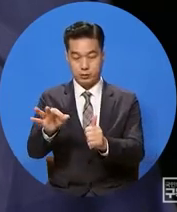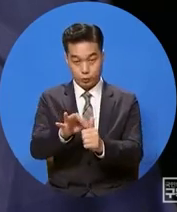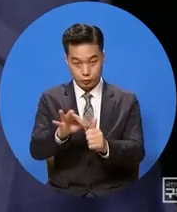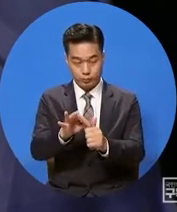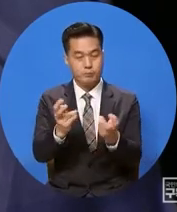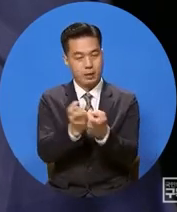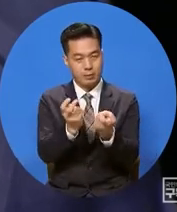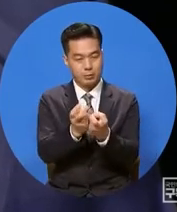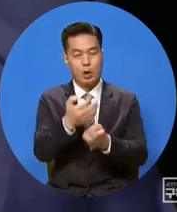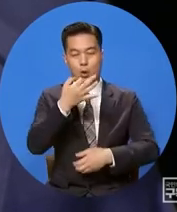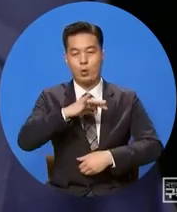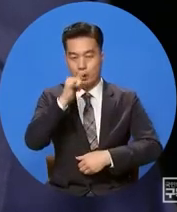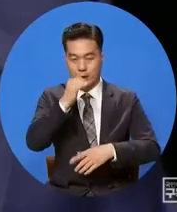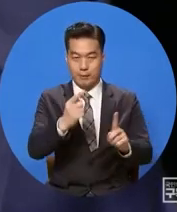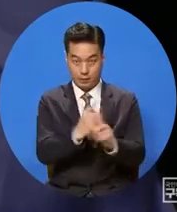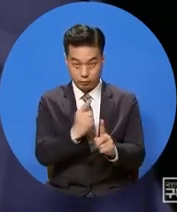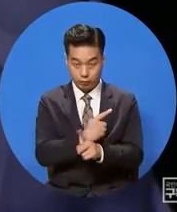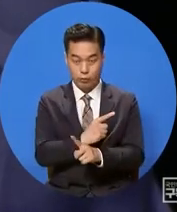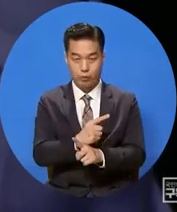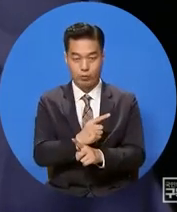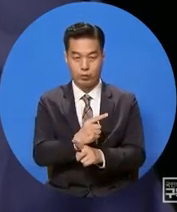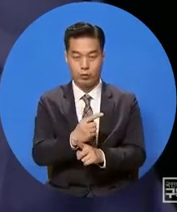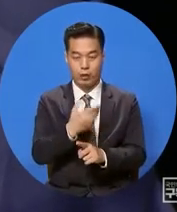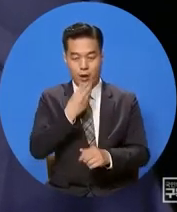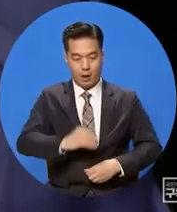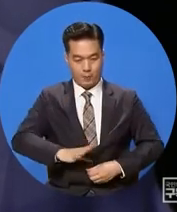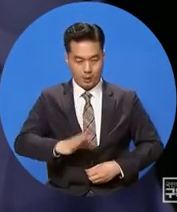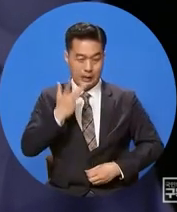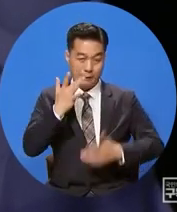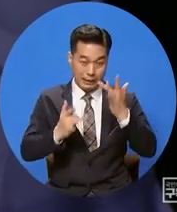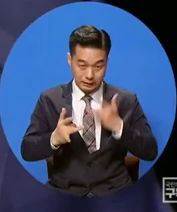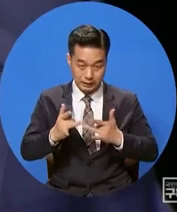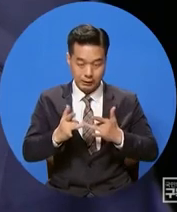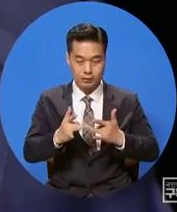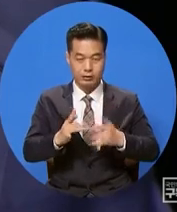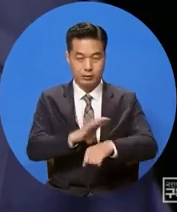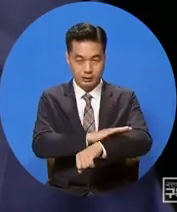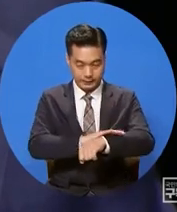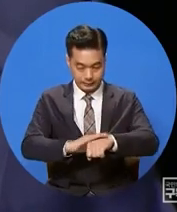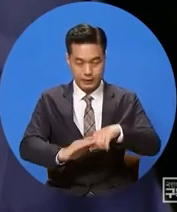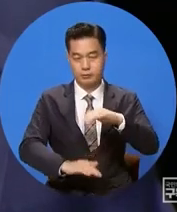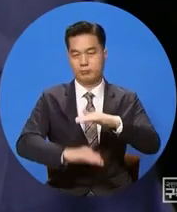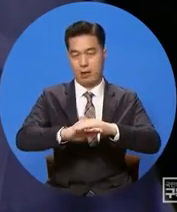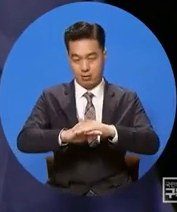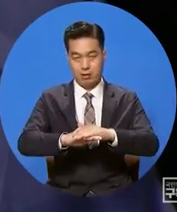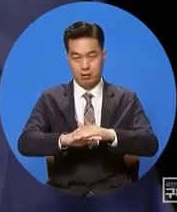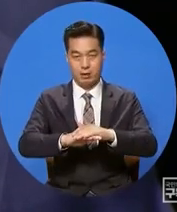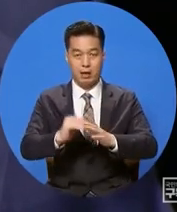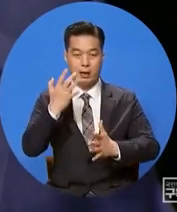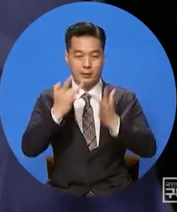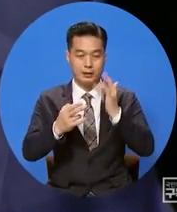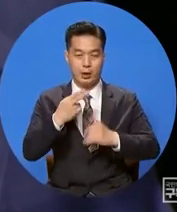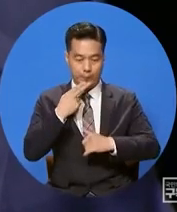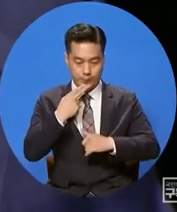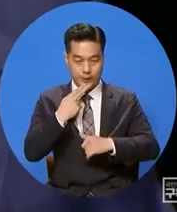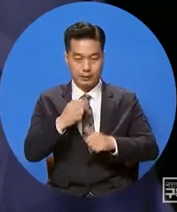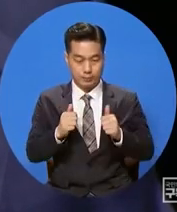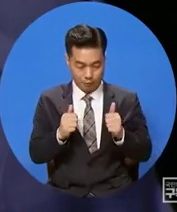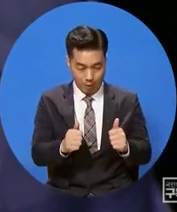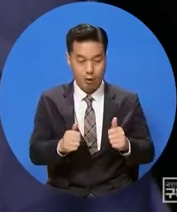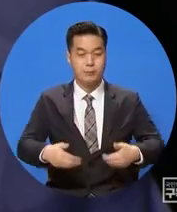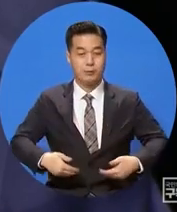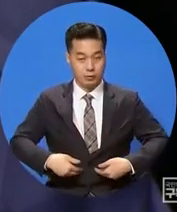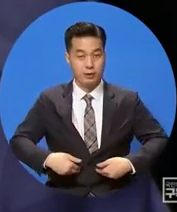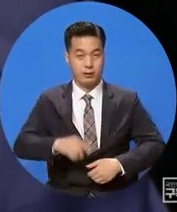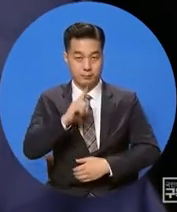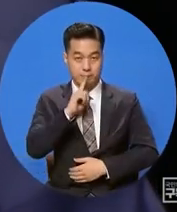효율화하고 그리고 사각지대를 없애고 촘촘하게 해야 된다는 그게 좀 부족하다. 문재인 정부의 그 복지